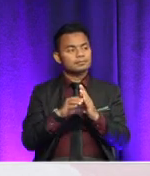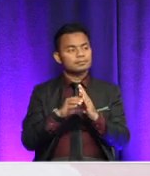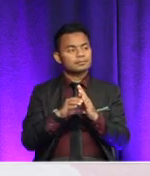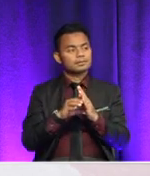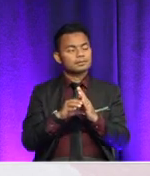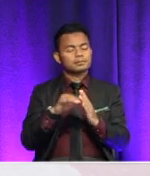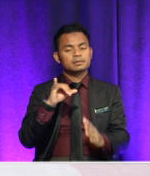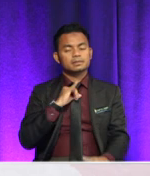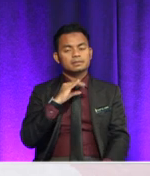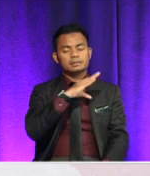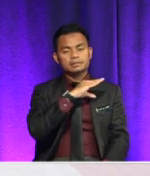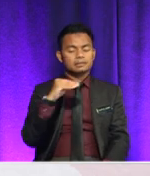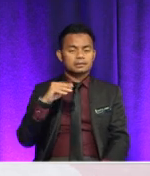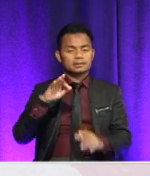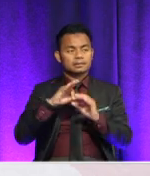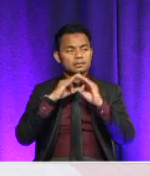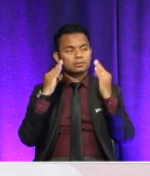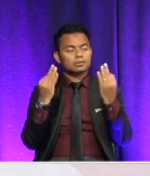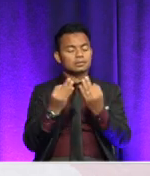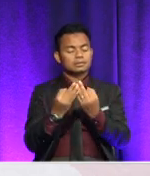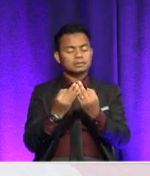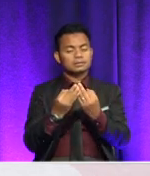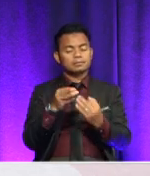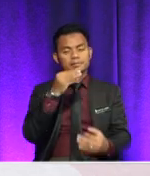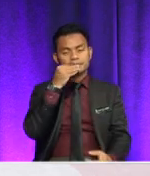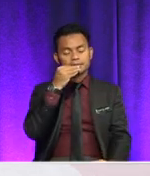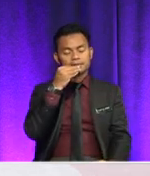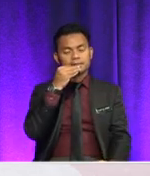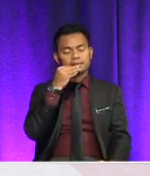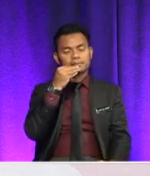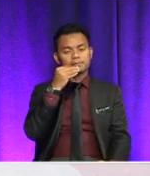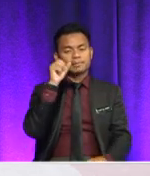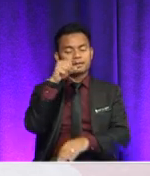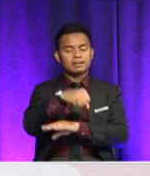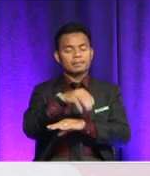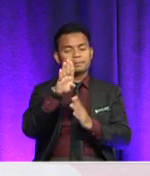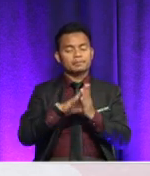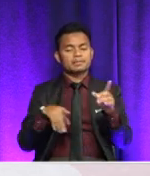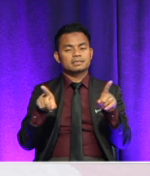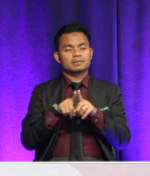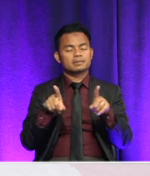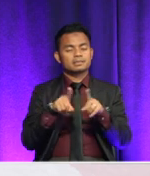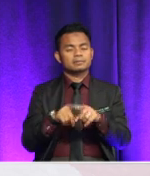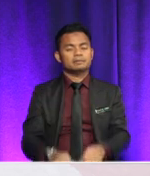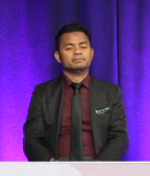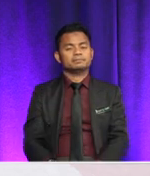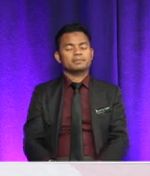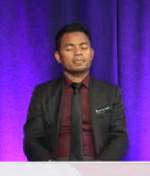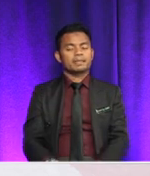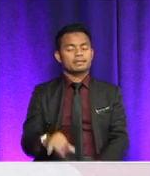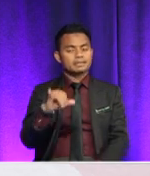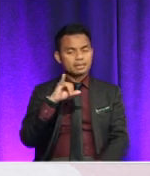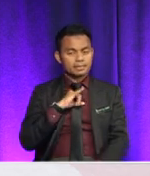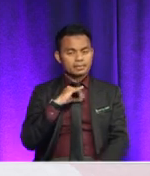makan malam bersama-sama saya ini merupakan ayat majmuk gabungan saya dan keluarga